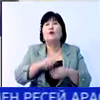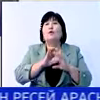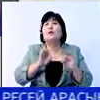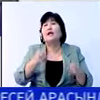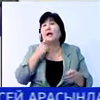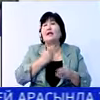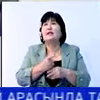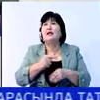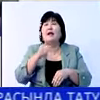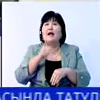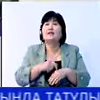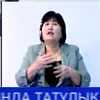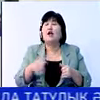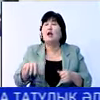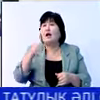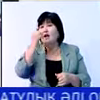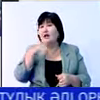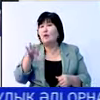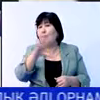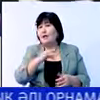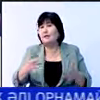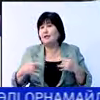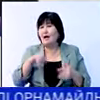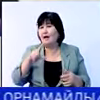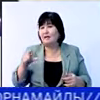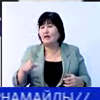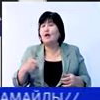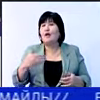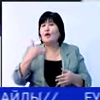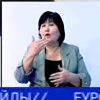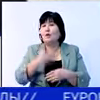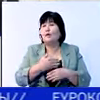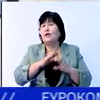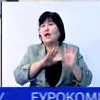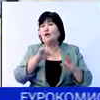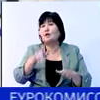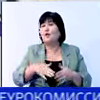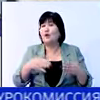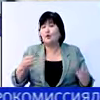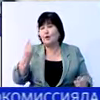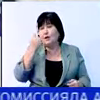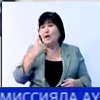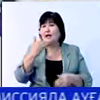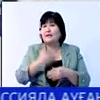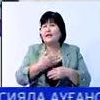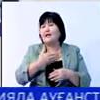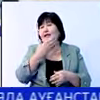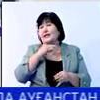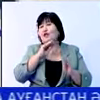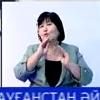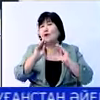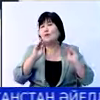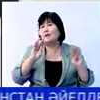әсер алдық. Рахмет барлық әртістерімізге. Қойған режиссерға үлкен рахмет. Сахна керемет